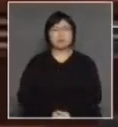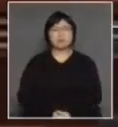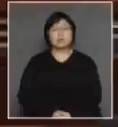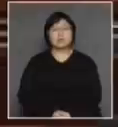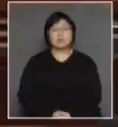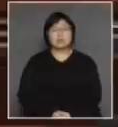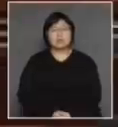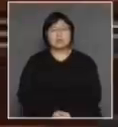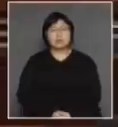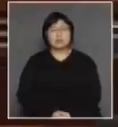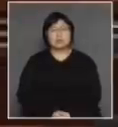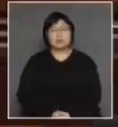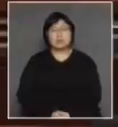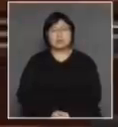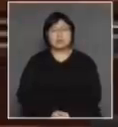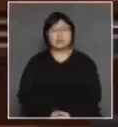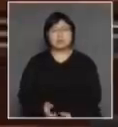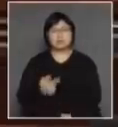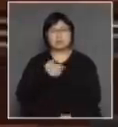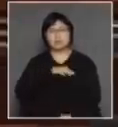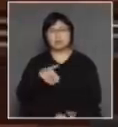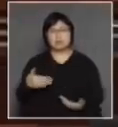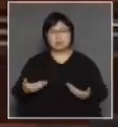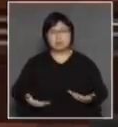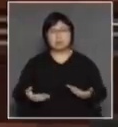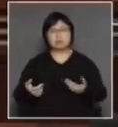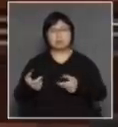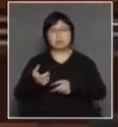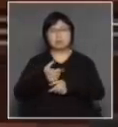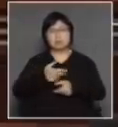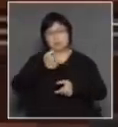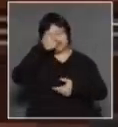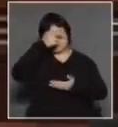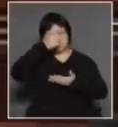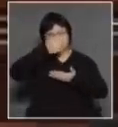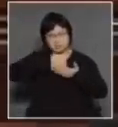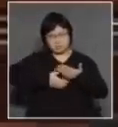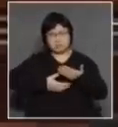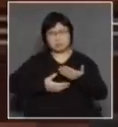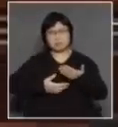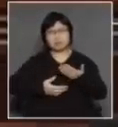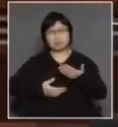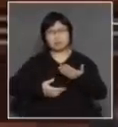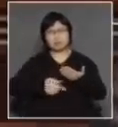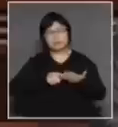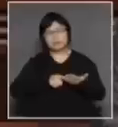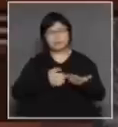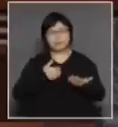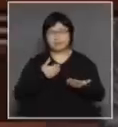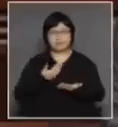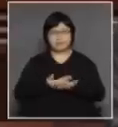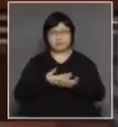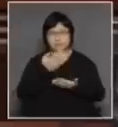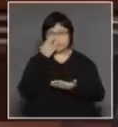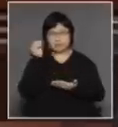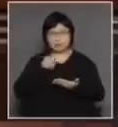這個就是我們現在的財政政策的可能最令人遺憾的犧牲者，這一批